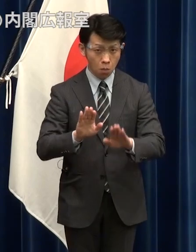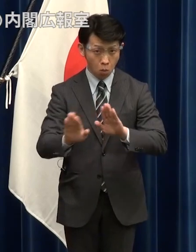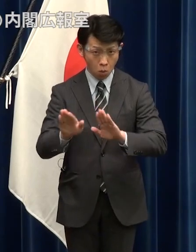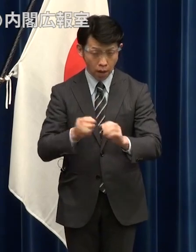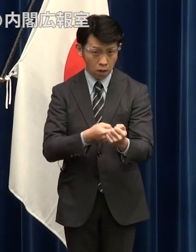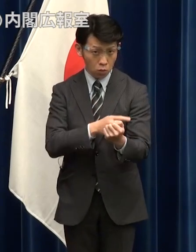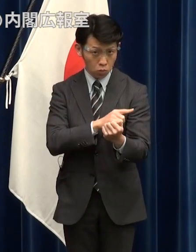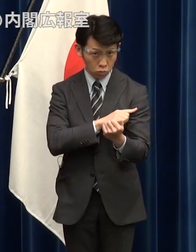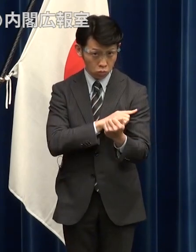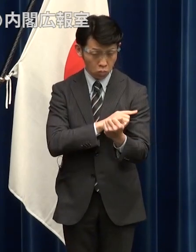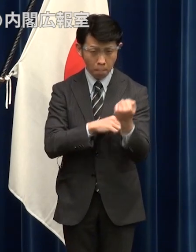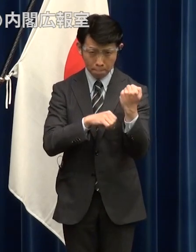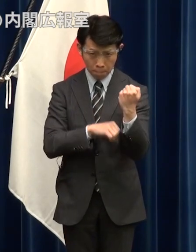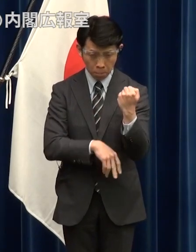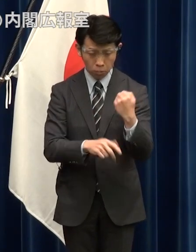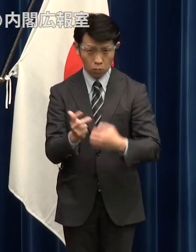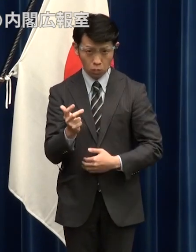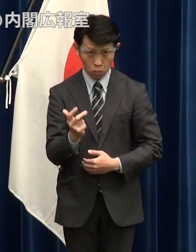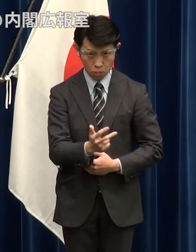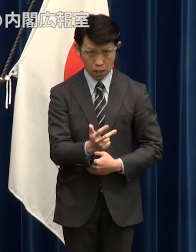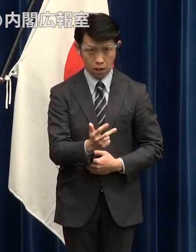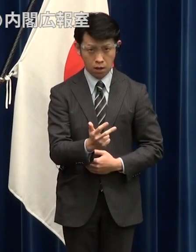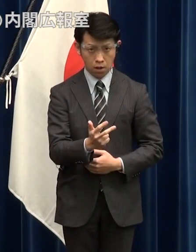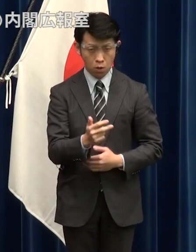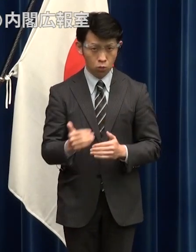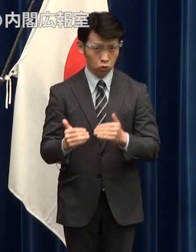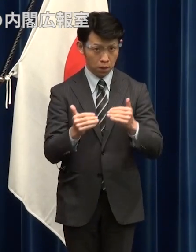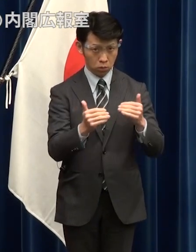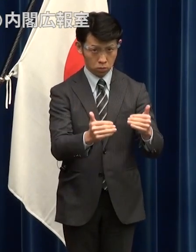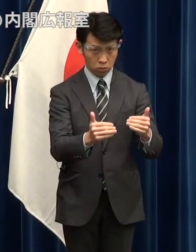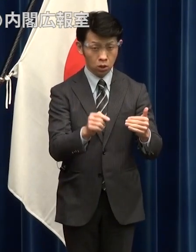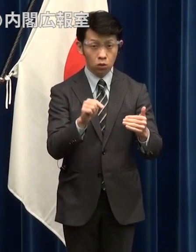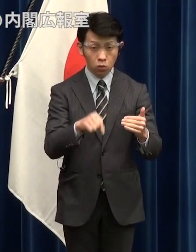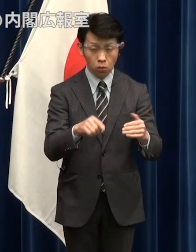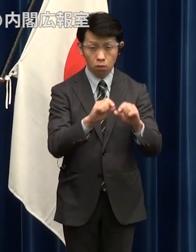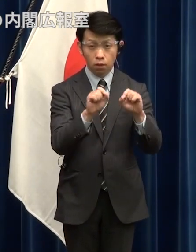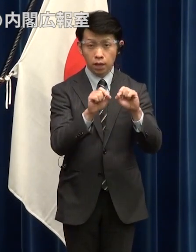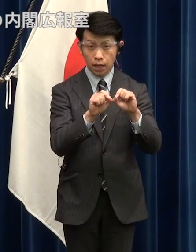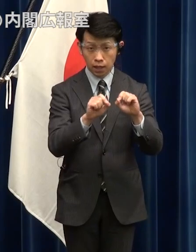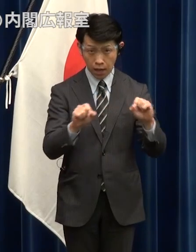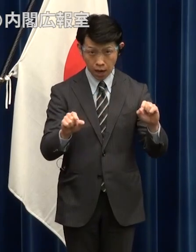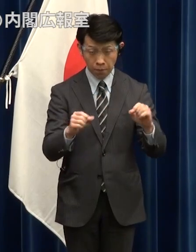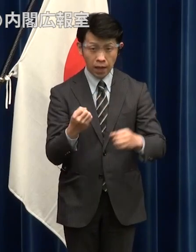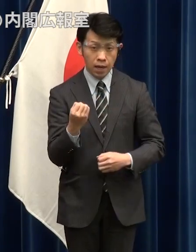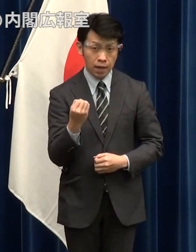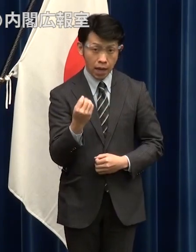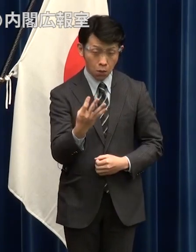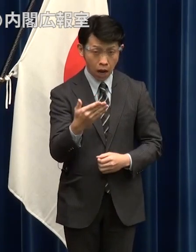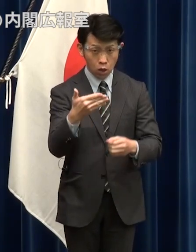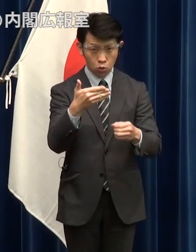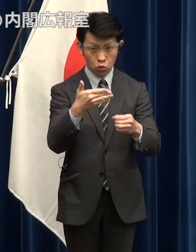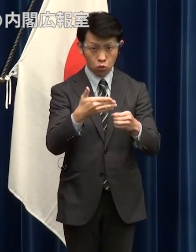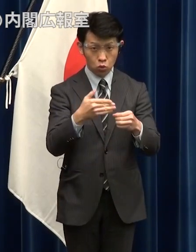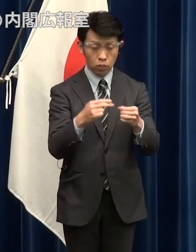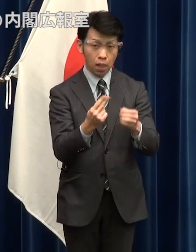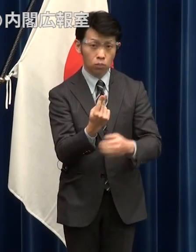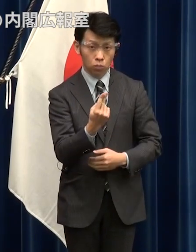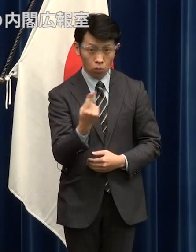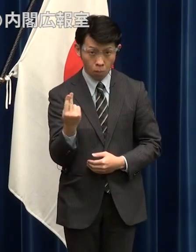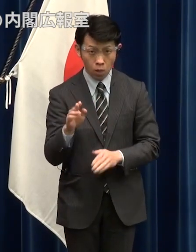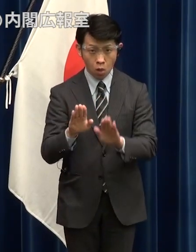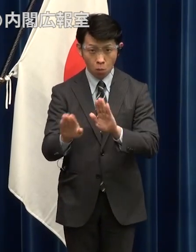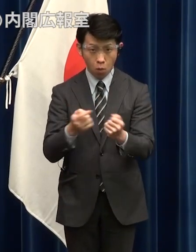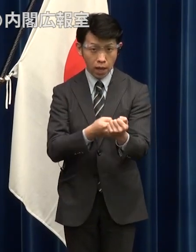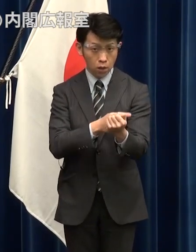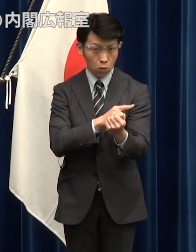を抜本強化する。その結果として、令和9年度には防衛力と